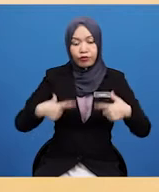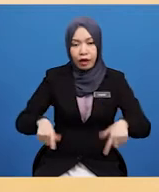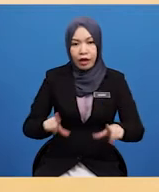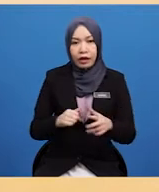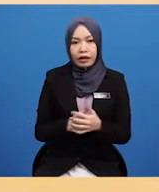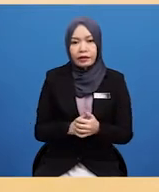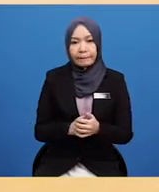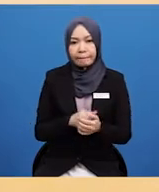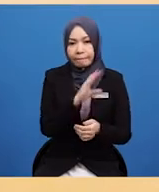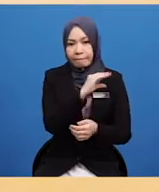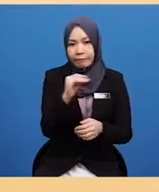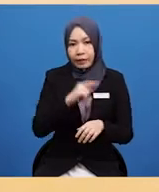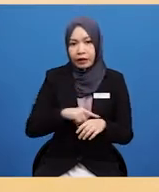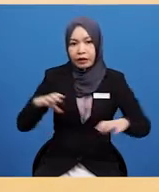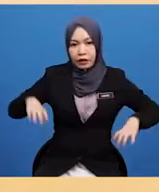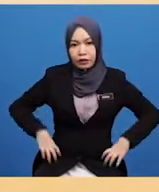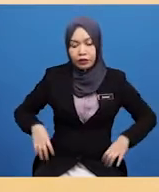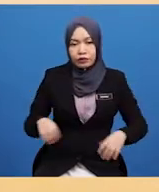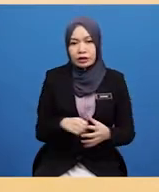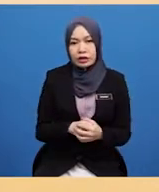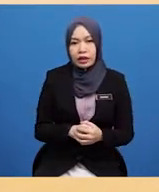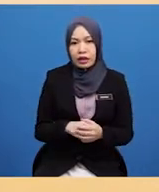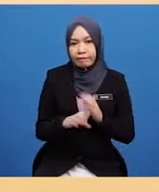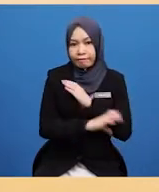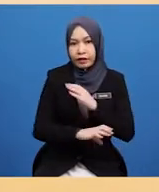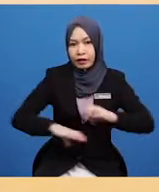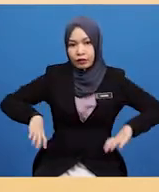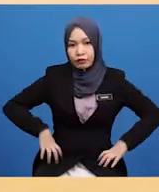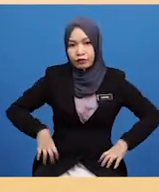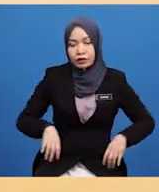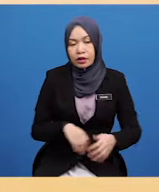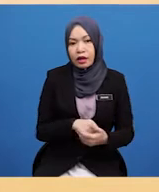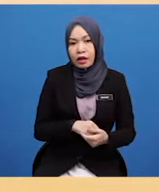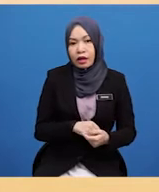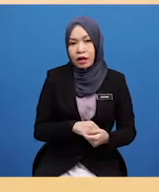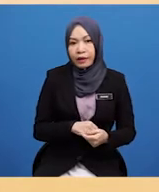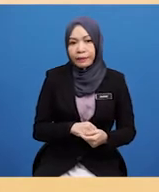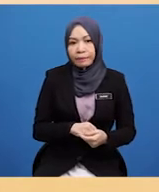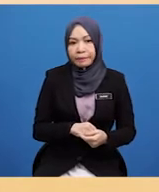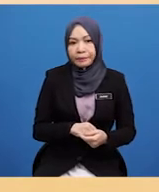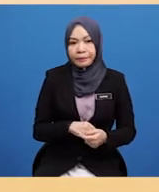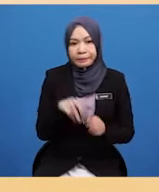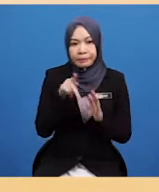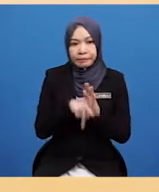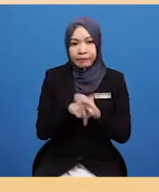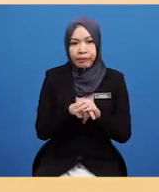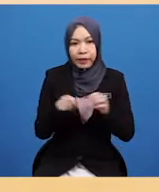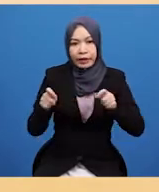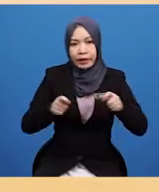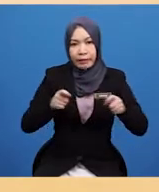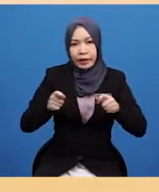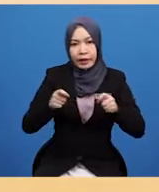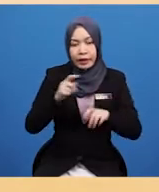Di Rusia pula, pemerintahan beraja Tsar Nicholas II ditumbangkan melalui revolusi